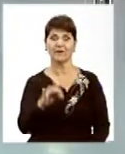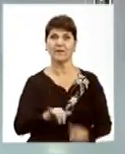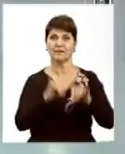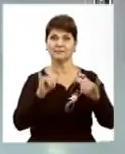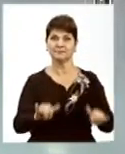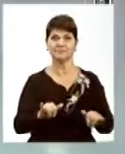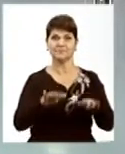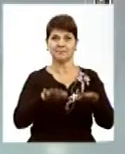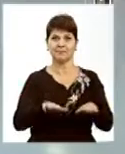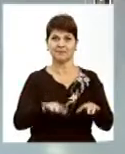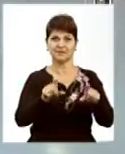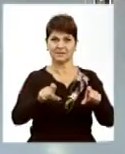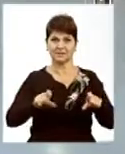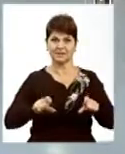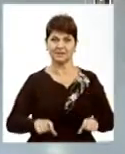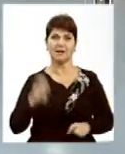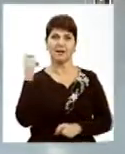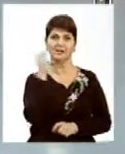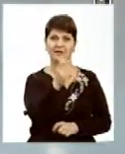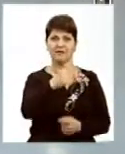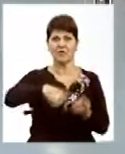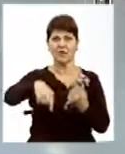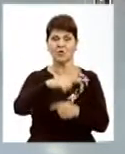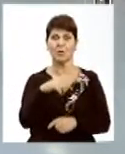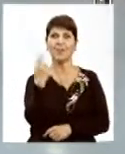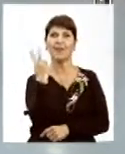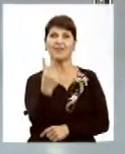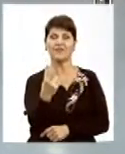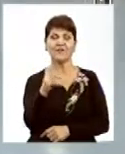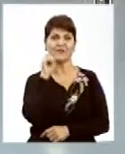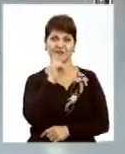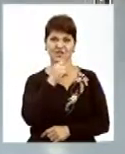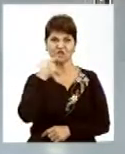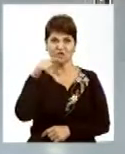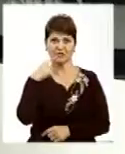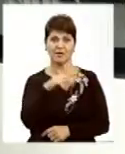місць для сидіння. Їздитиме трамвай за маршрутом номер 2 – Вишенька-Барське шосе.